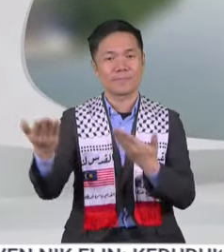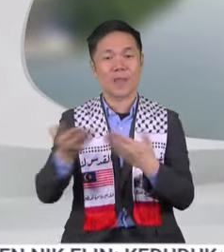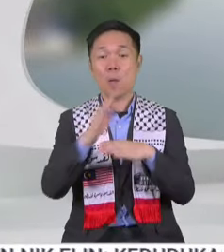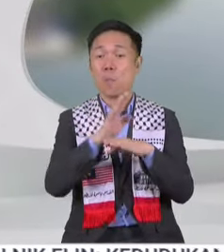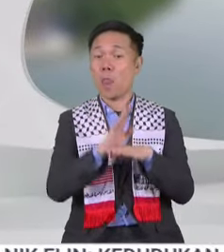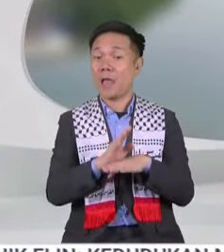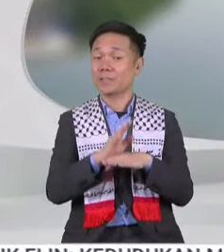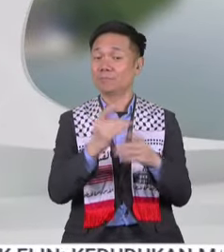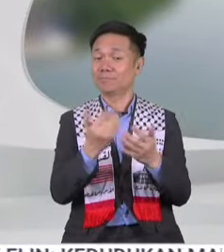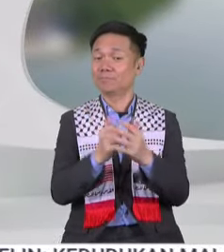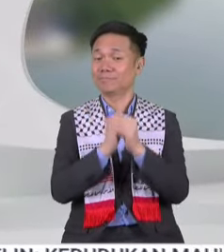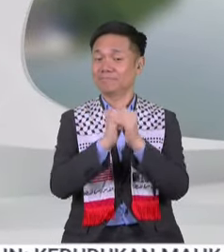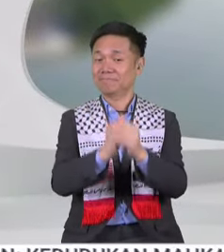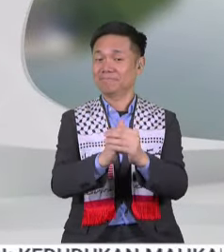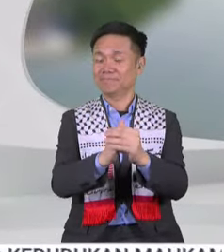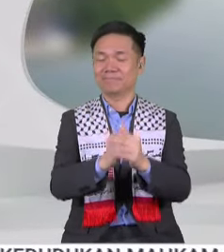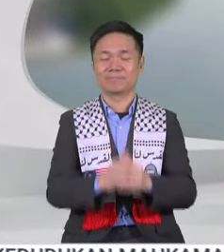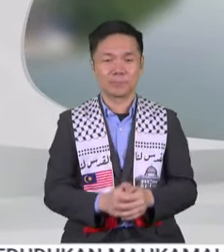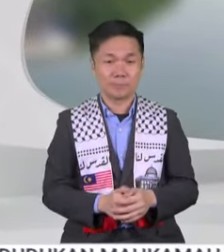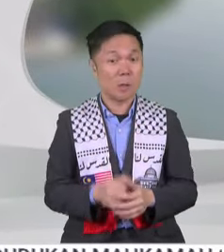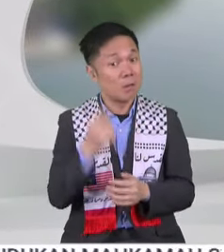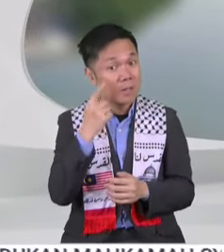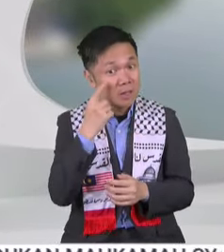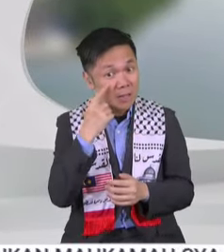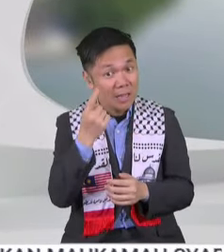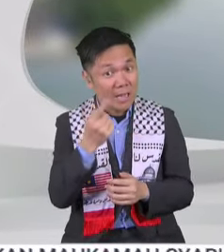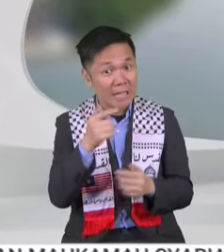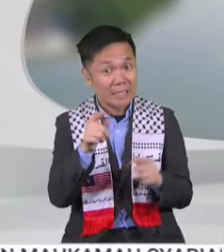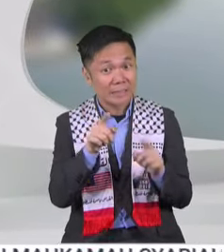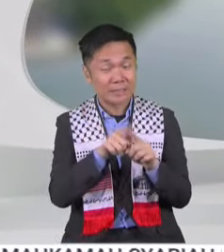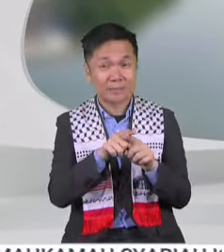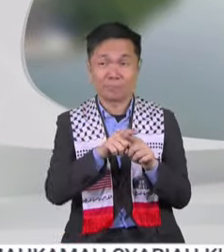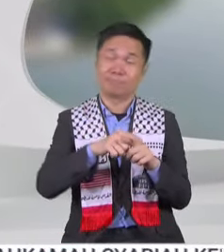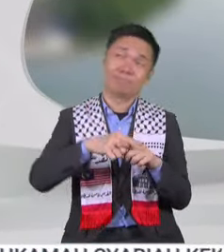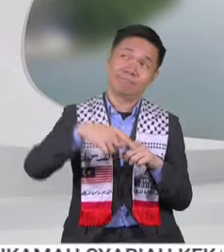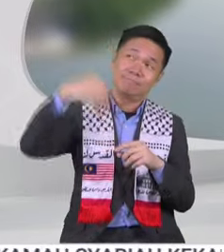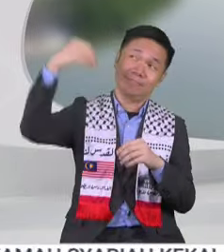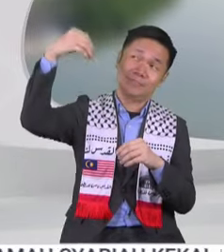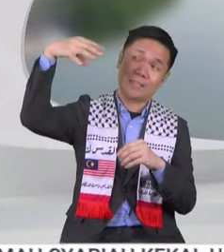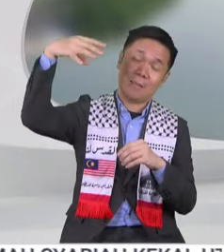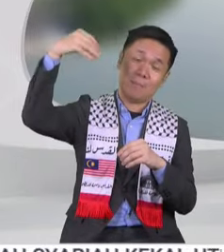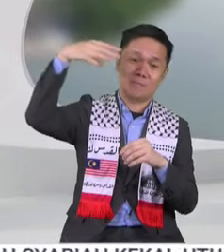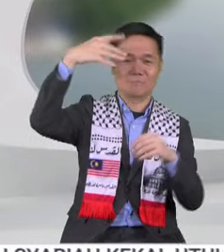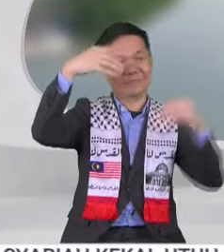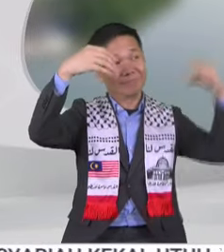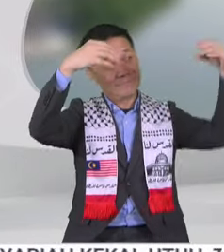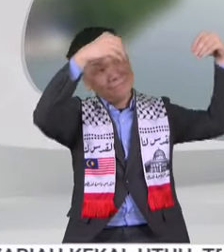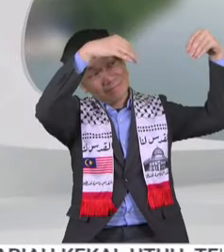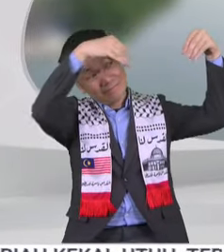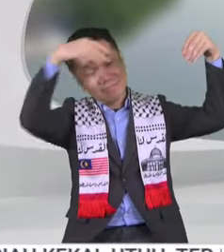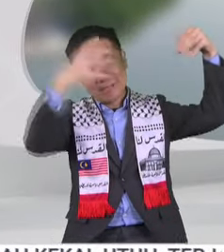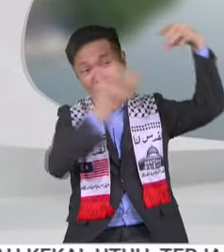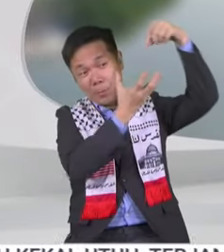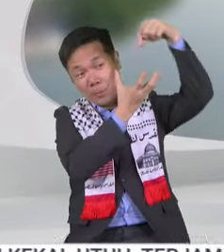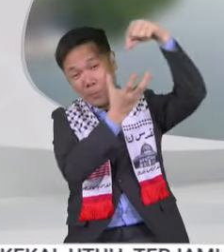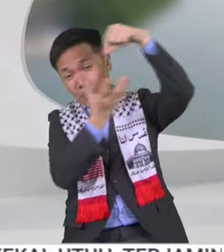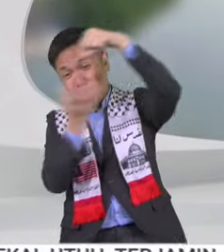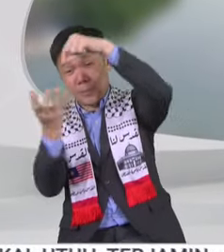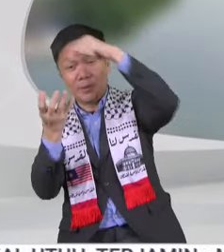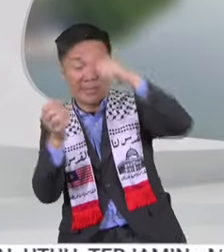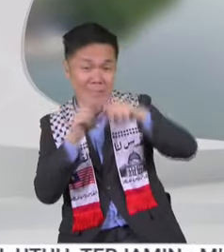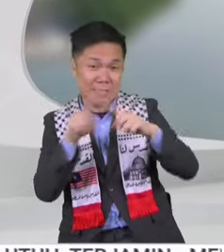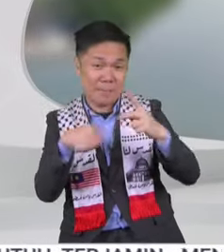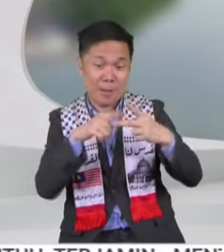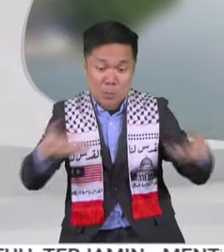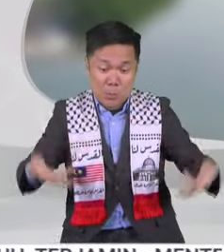Budaya sambutan Tahun Baru Cina seringkali dikaitkan dengan amalan menggantung tanglung, tarian singa ataupun jamuan keluarga besar Yi